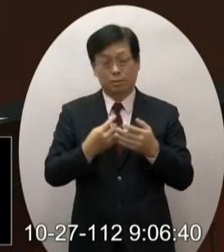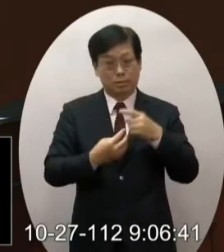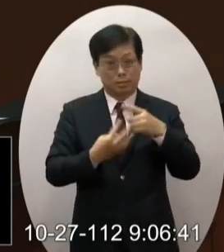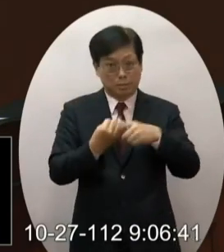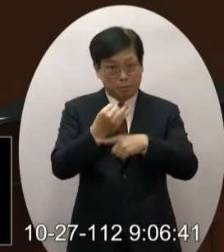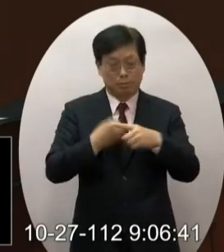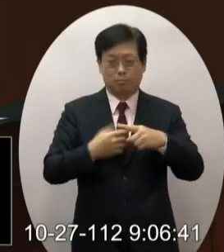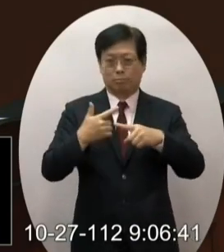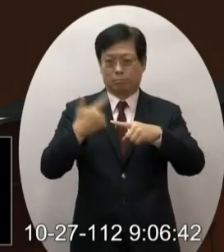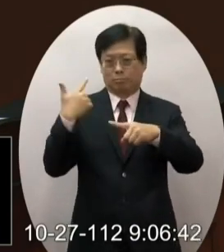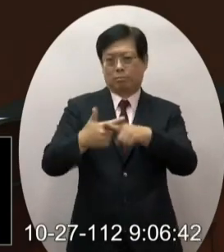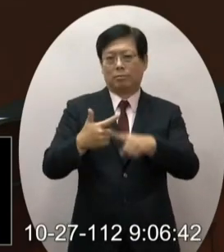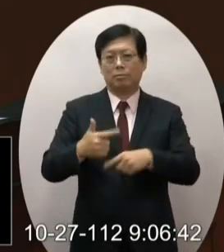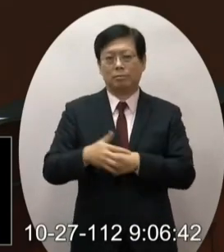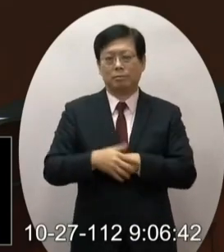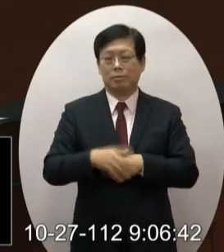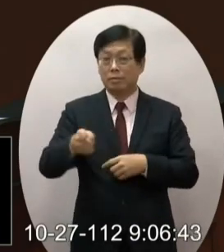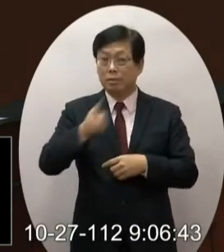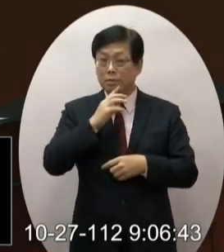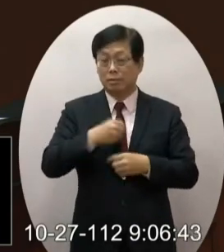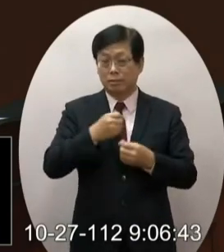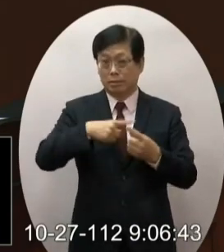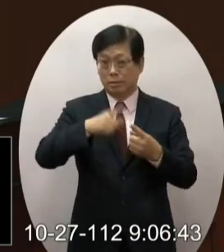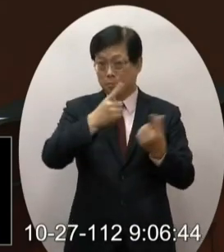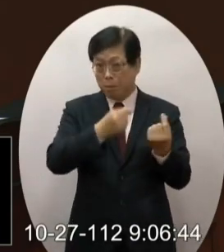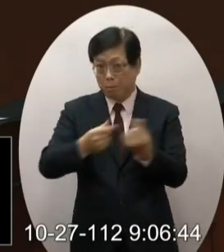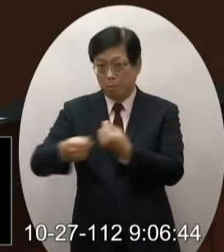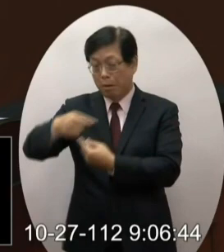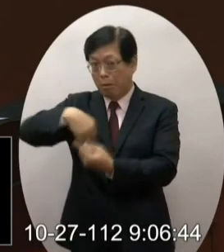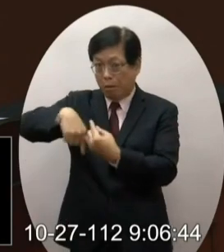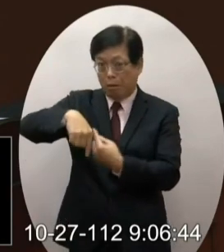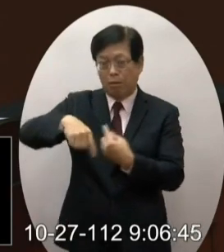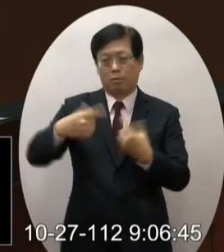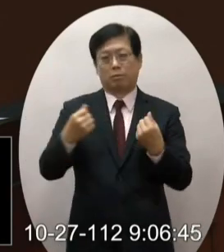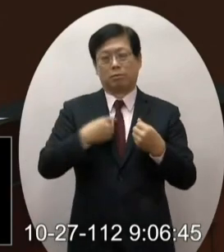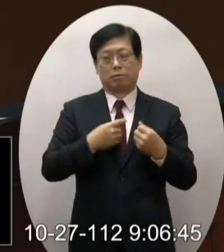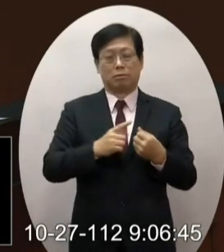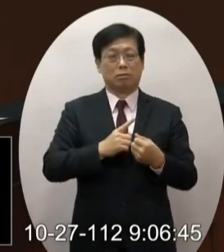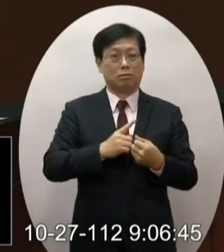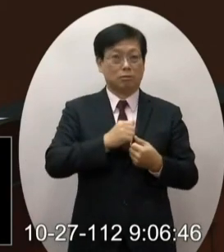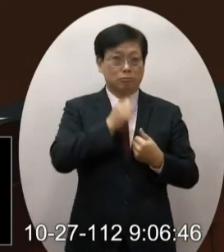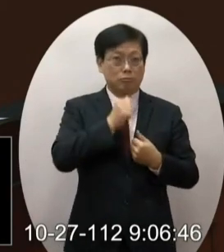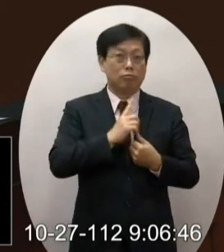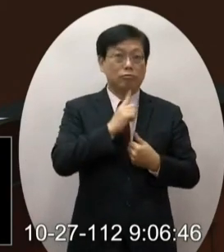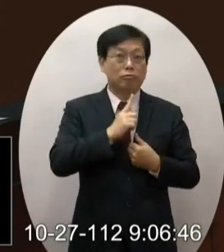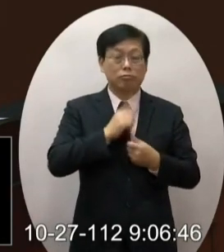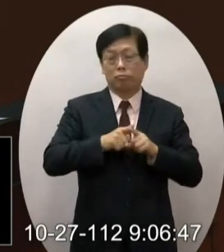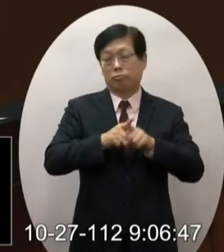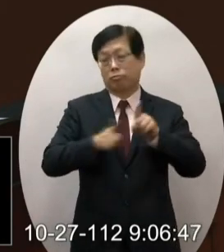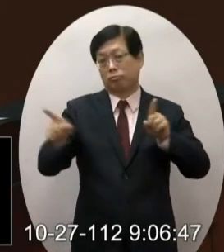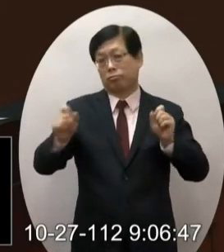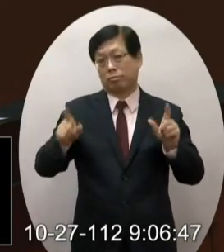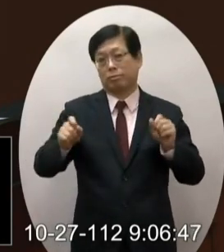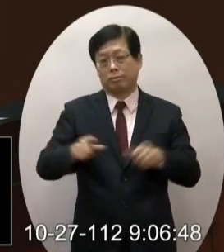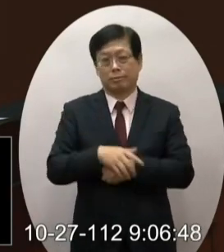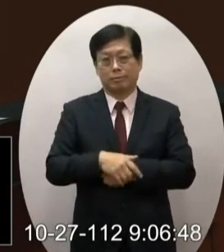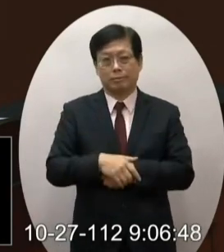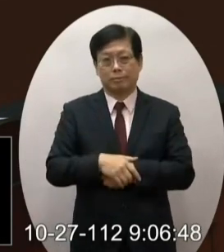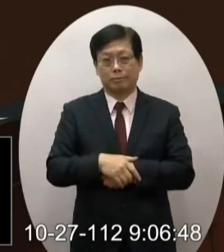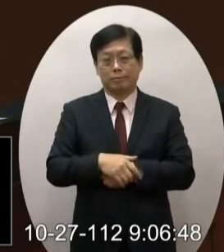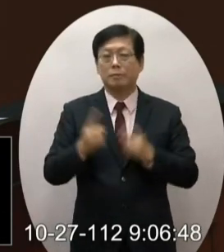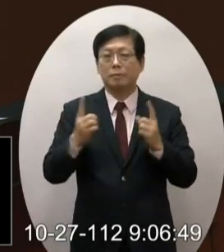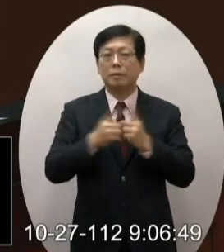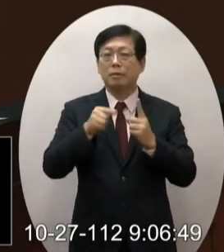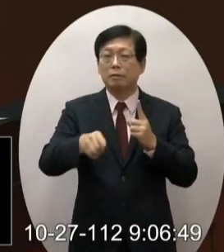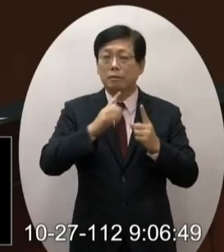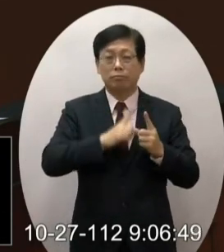的6倍。而这样子循环下，恐怕有钱就越有钱，而没钱就越穷。对